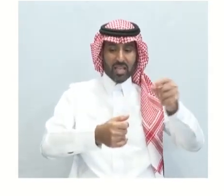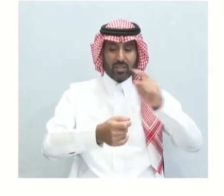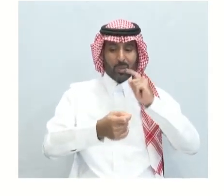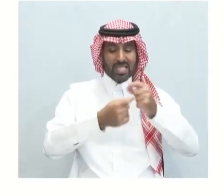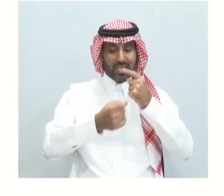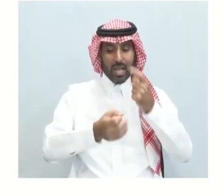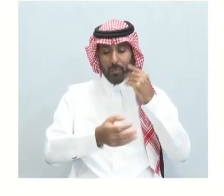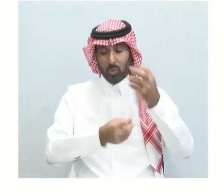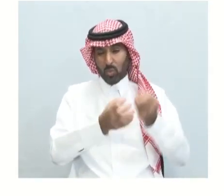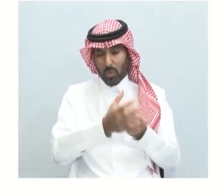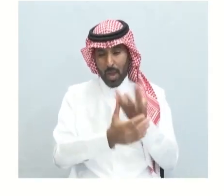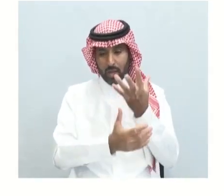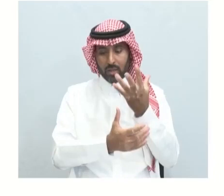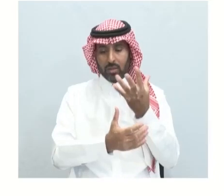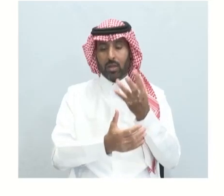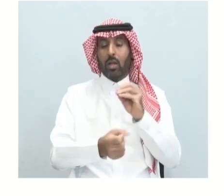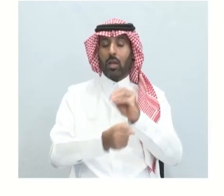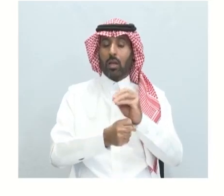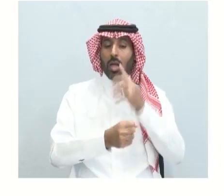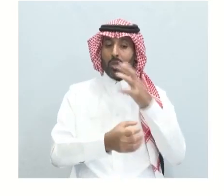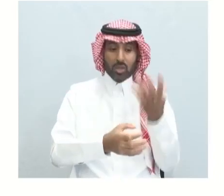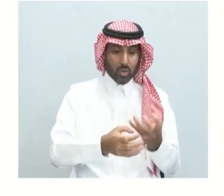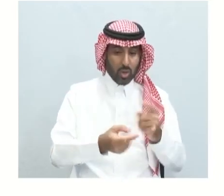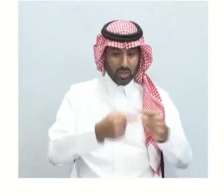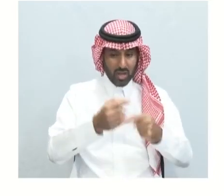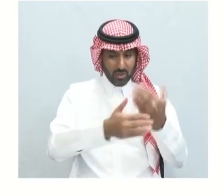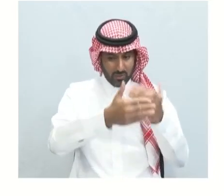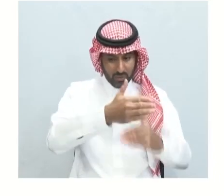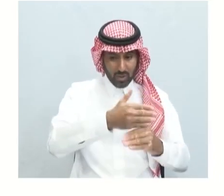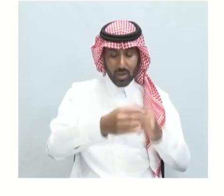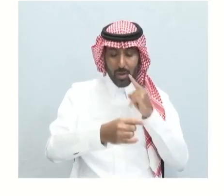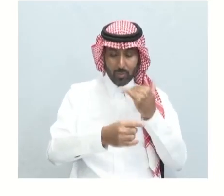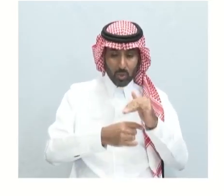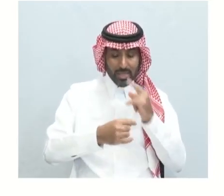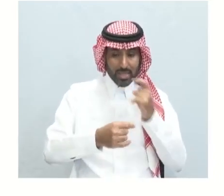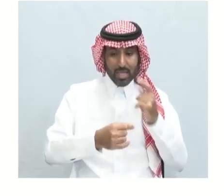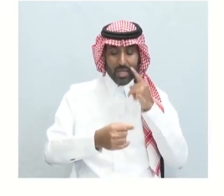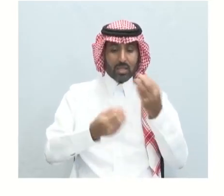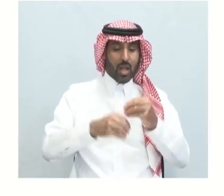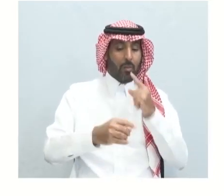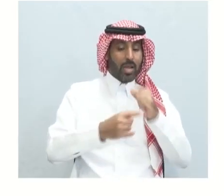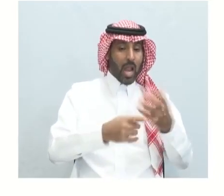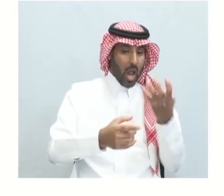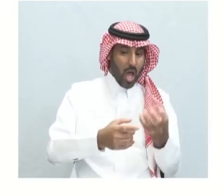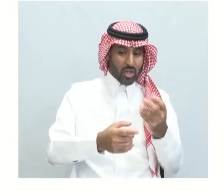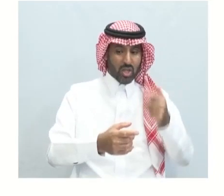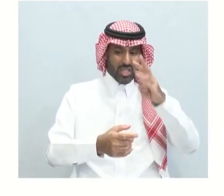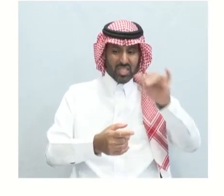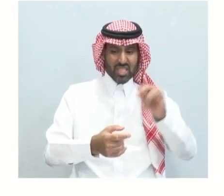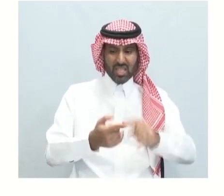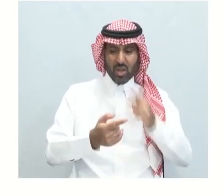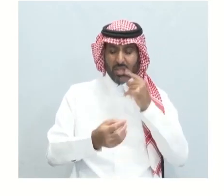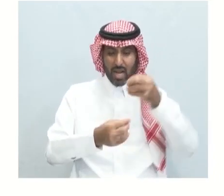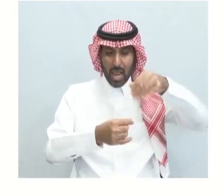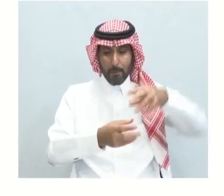الجيرو وال المتبخرات اما صخور التي ترسبت في الحقب المتوسطه فتتلف اجمالا من الحجر الجيري الطفل واحجار